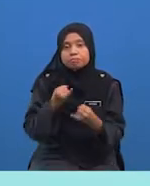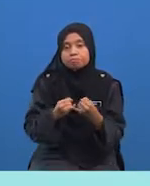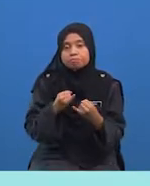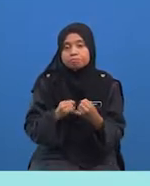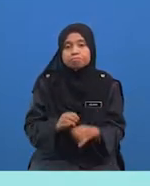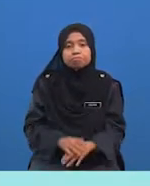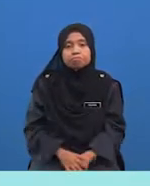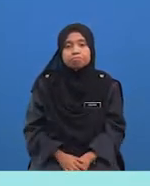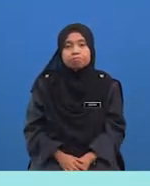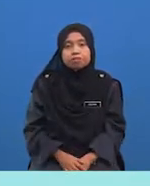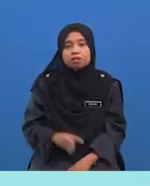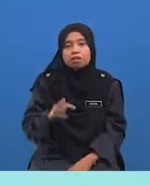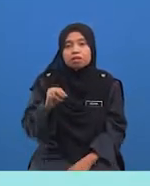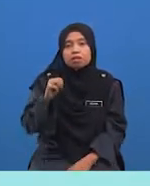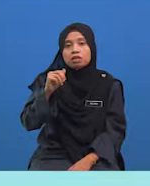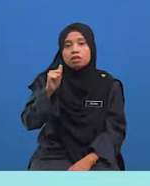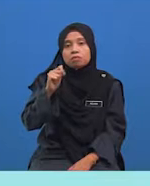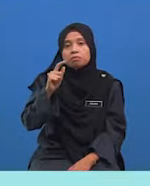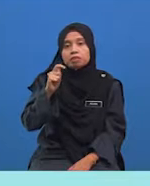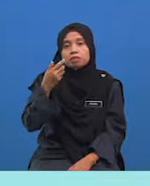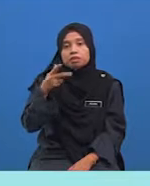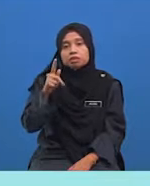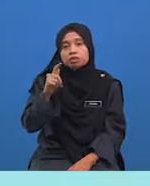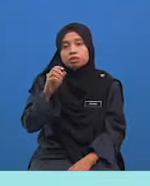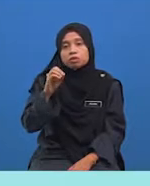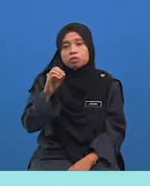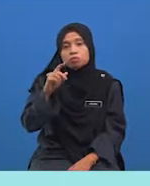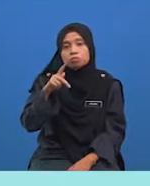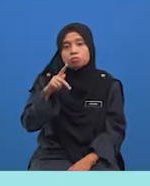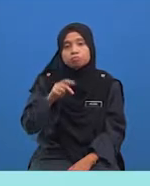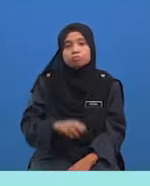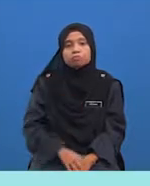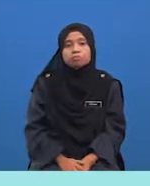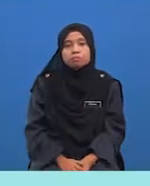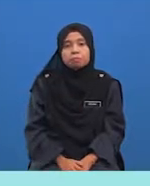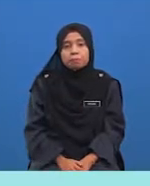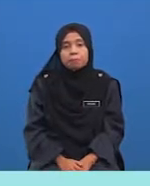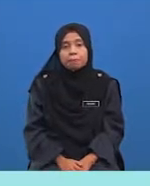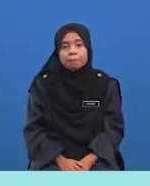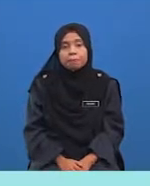Akhir sekali, maktop mewakili monsun tropika.